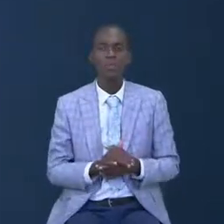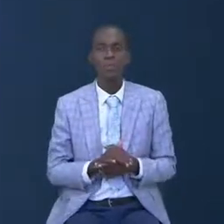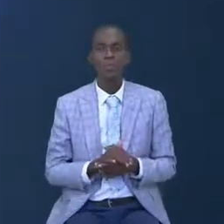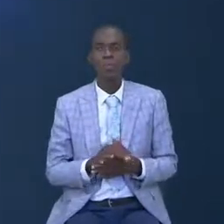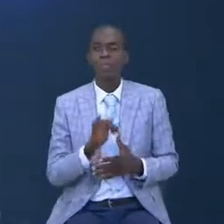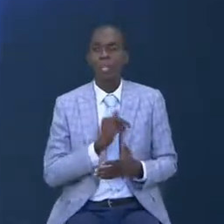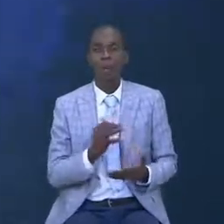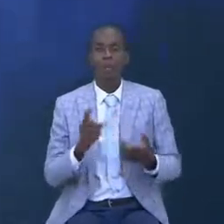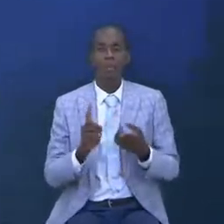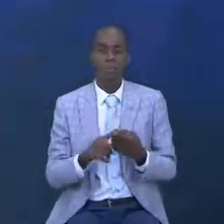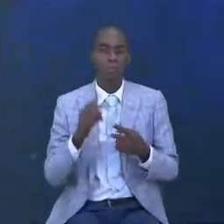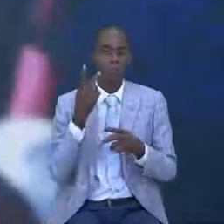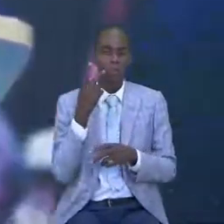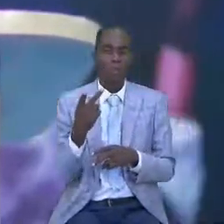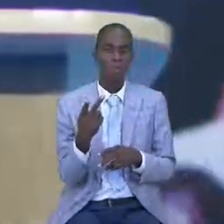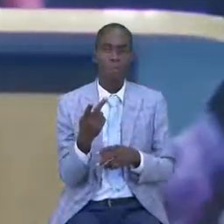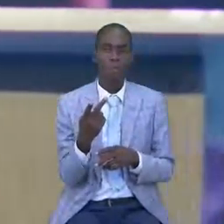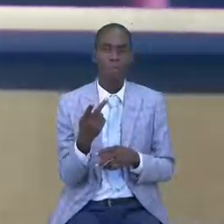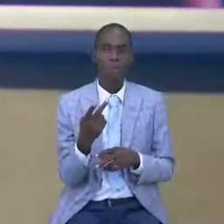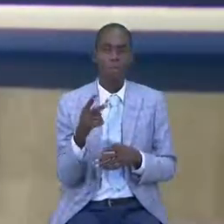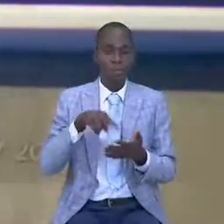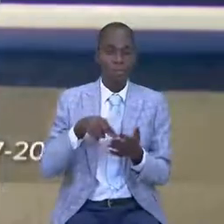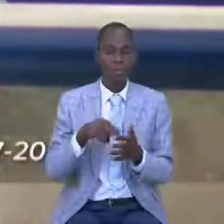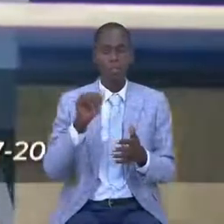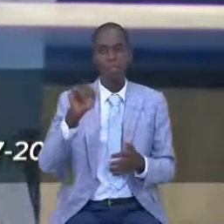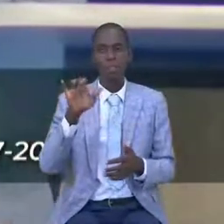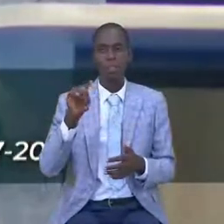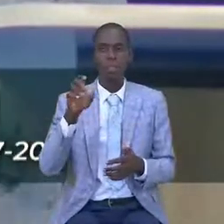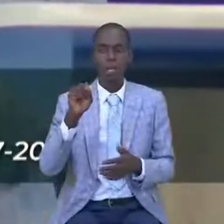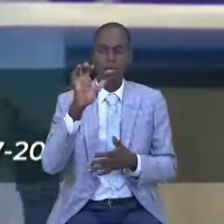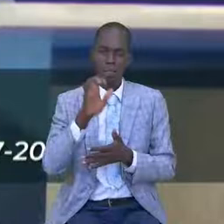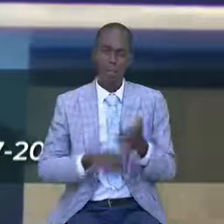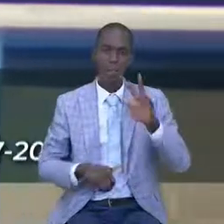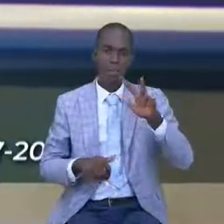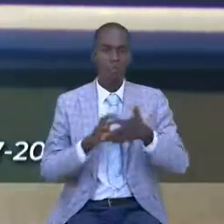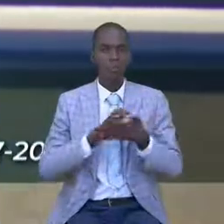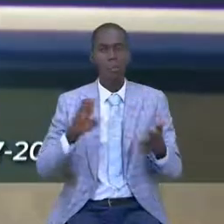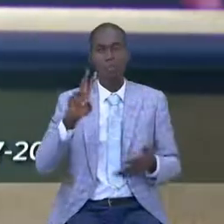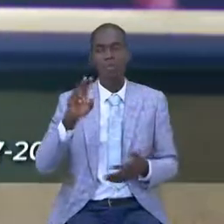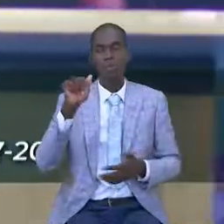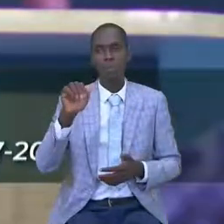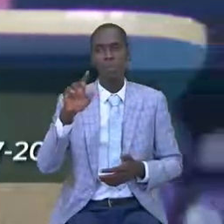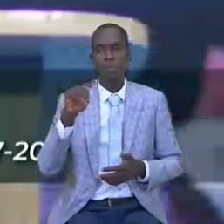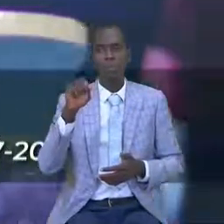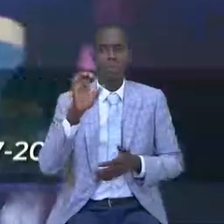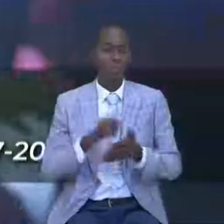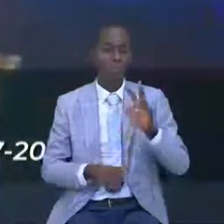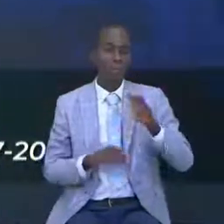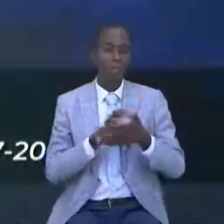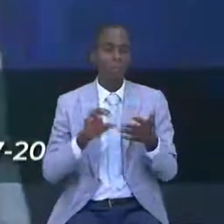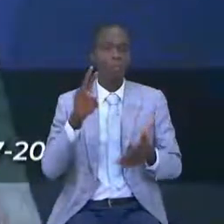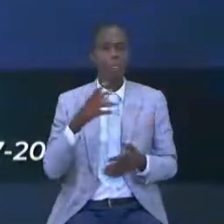sous la planche de mes pieds, et la chose là ne va plus te déranger au nom de Jésus-Christ.